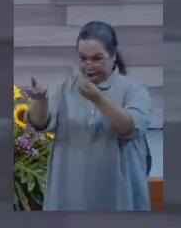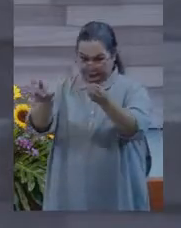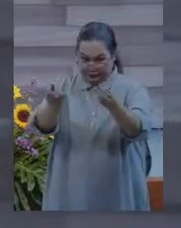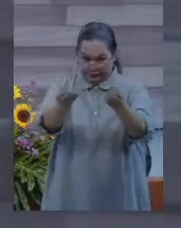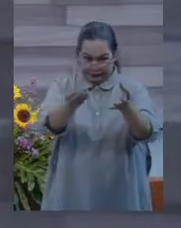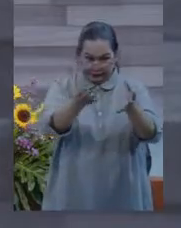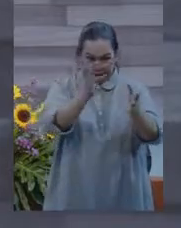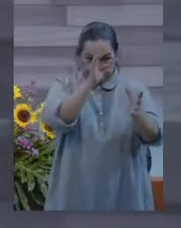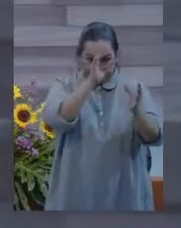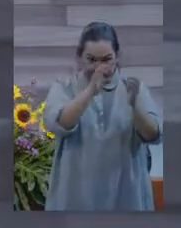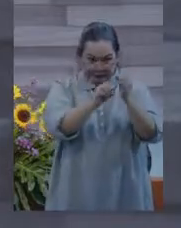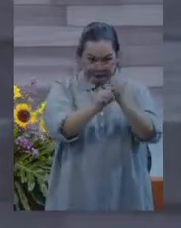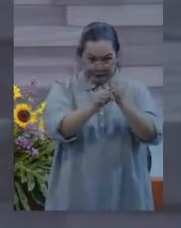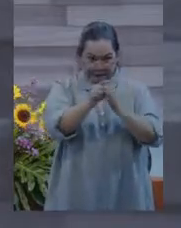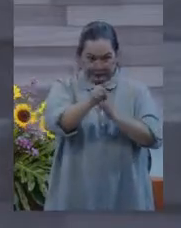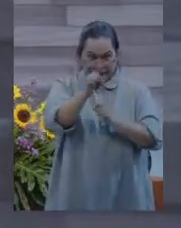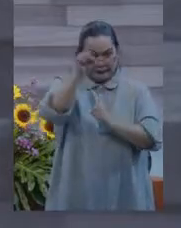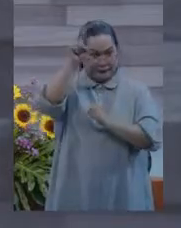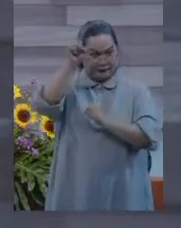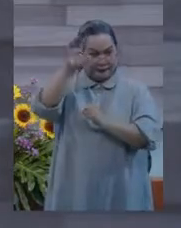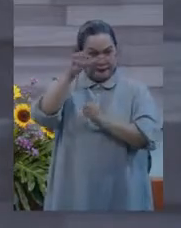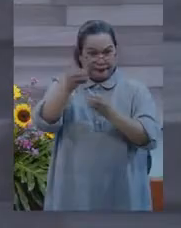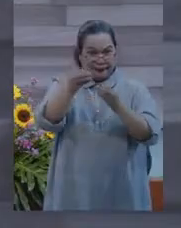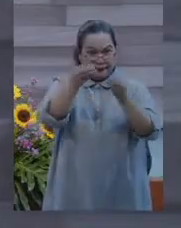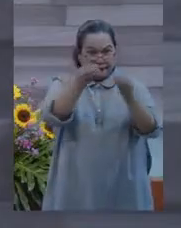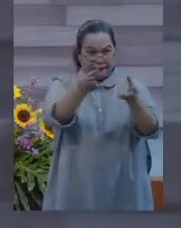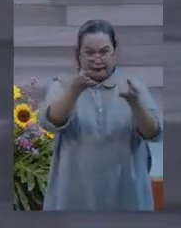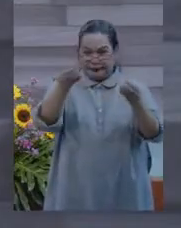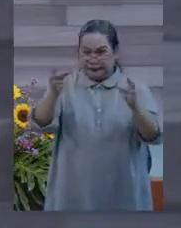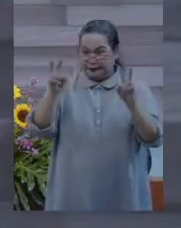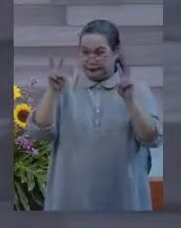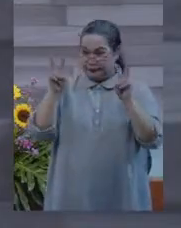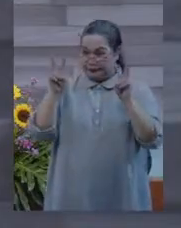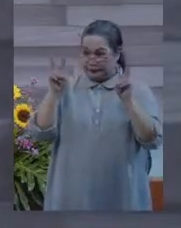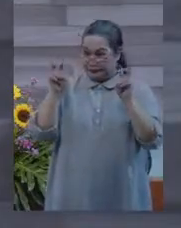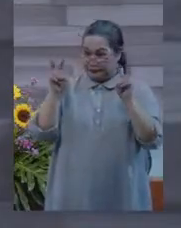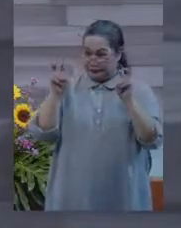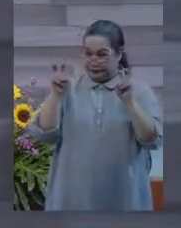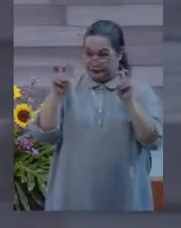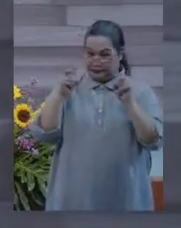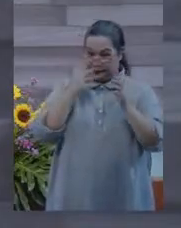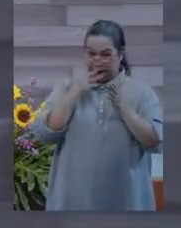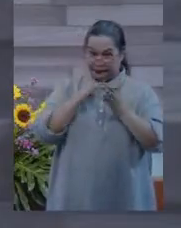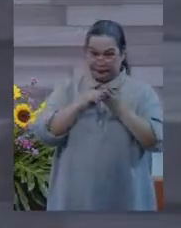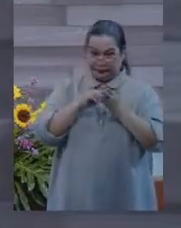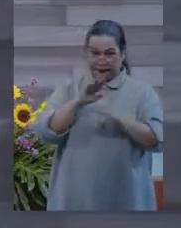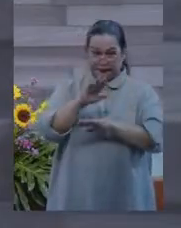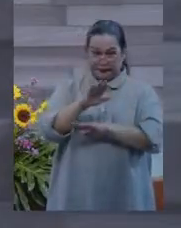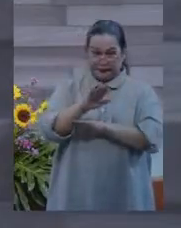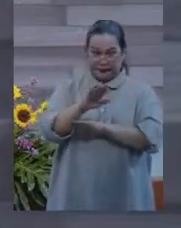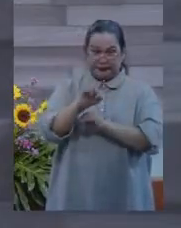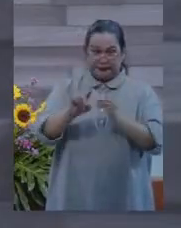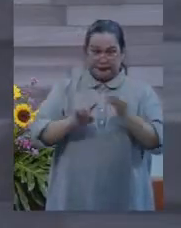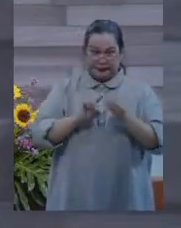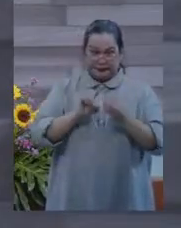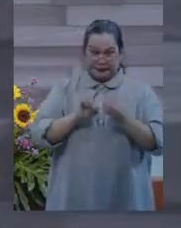ng ating Diyos. At ang titulo ng mensahe ngayong hapon ay ang